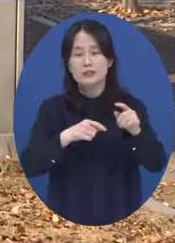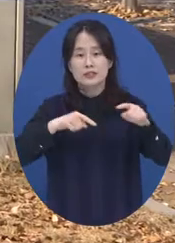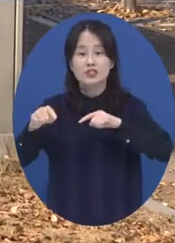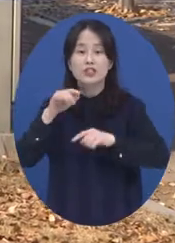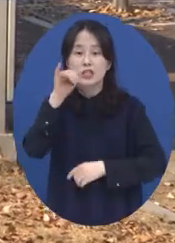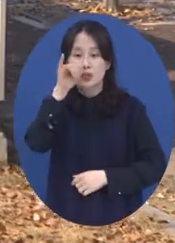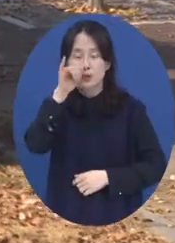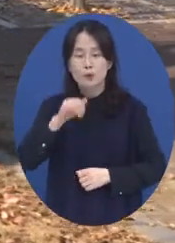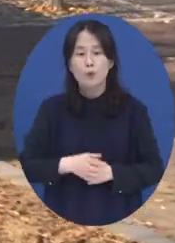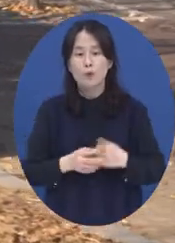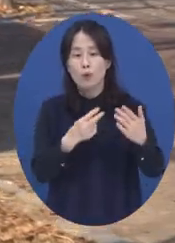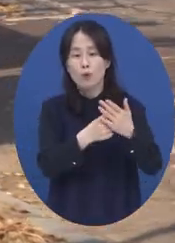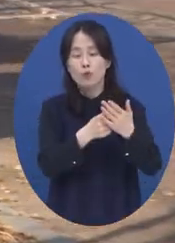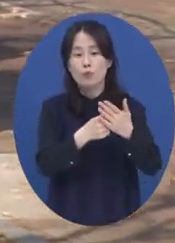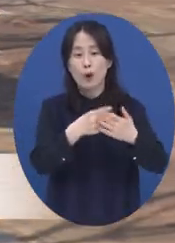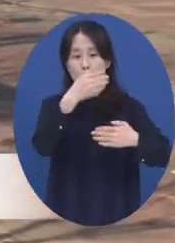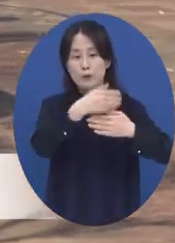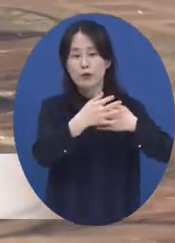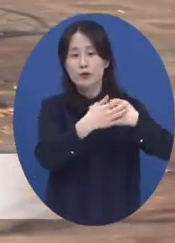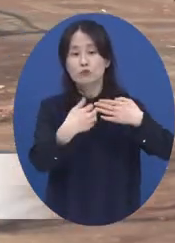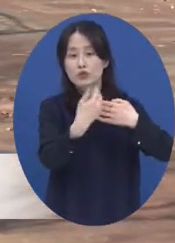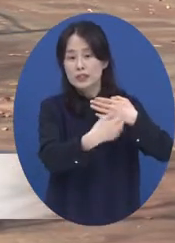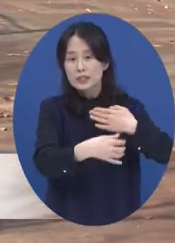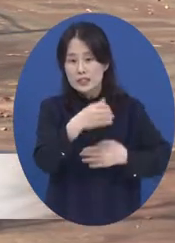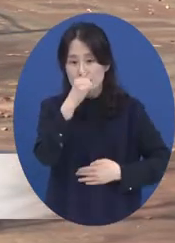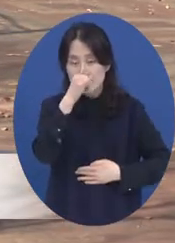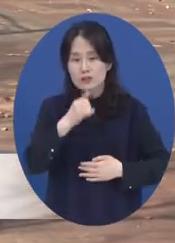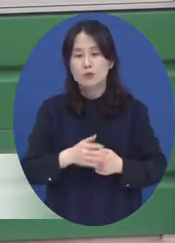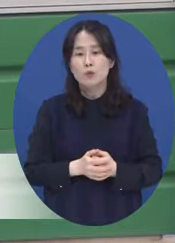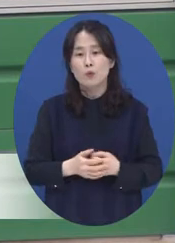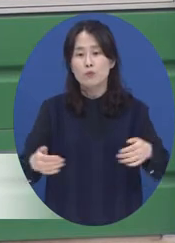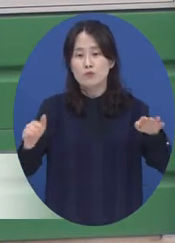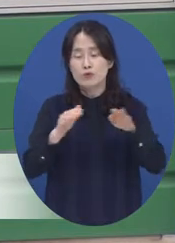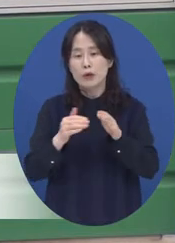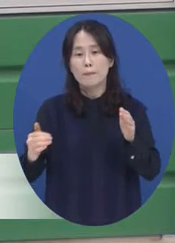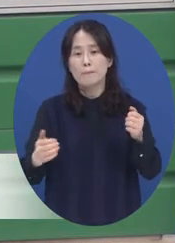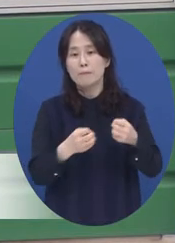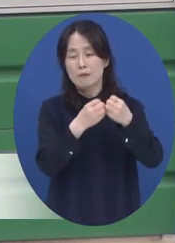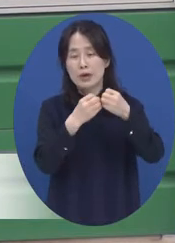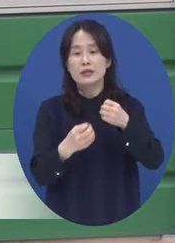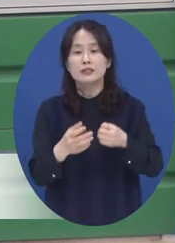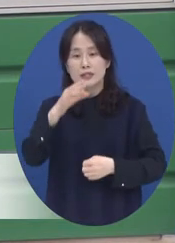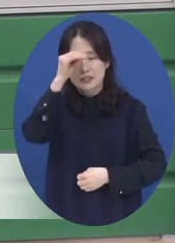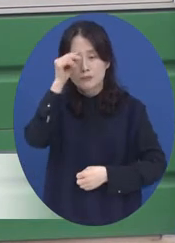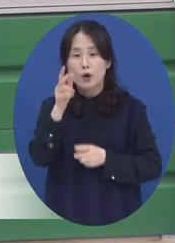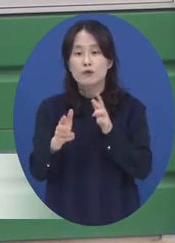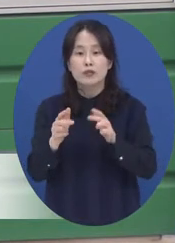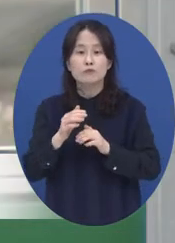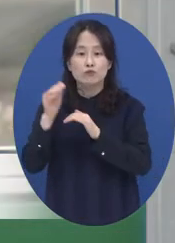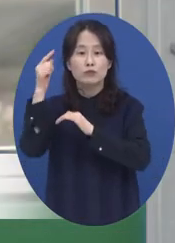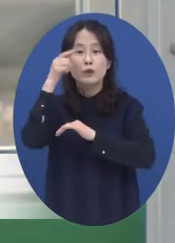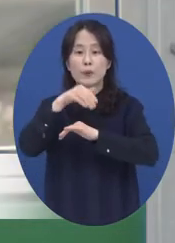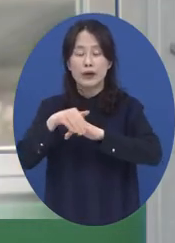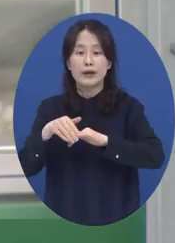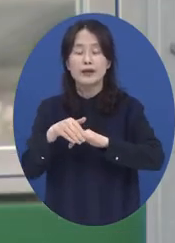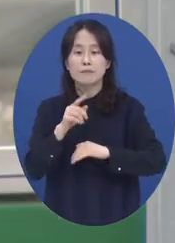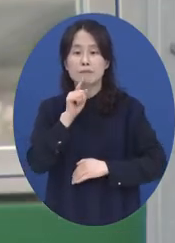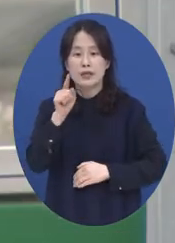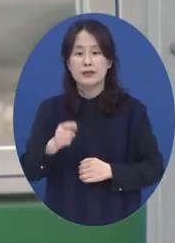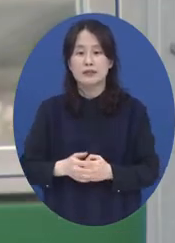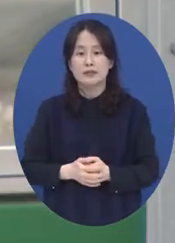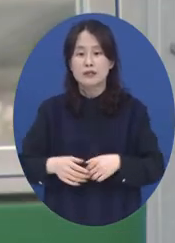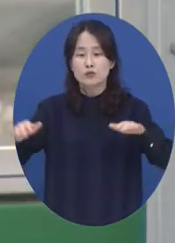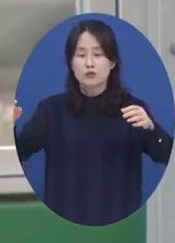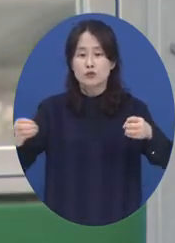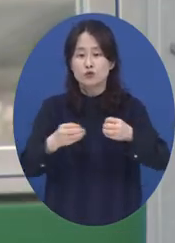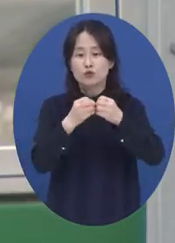충돌 방지 정책을 추진하고 투명 방음벽에 무늬를 넣는 등 인공구조물 조류 충돌 방지 시범 사업을 추진한다는